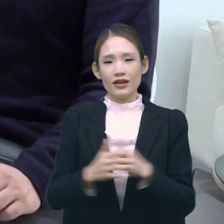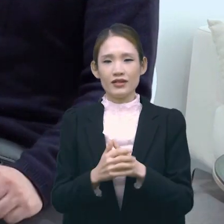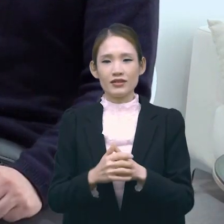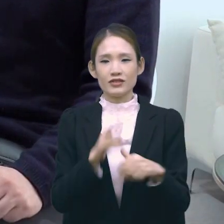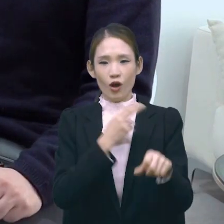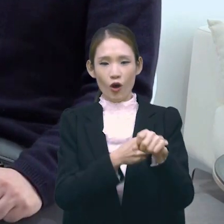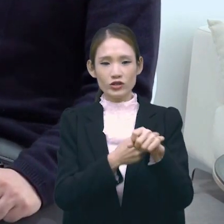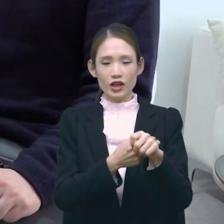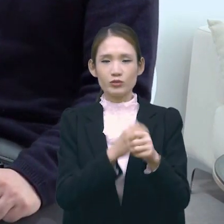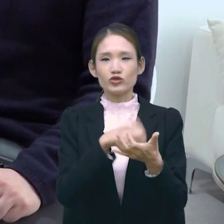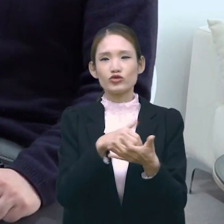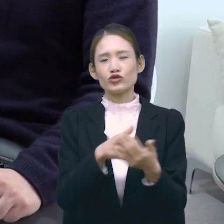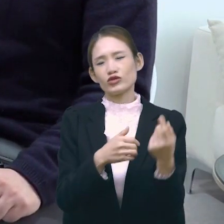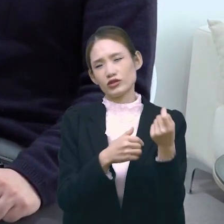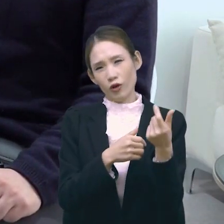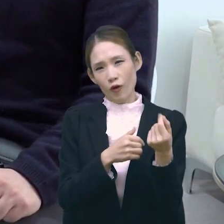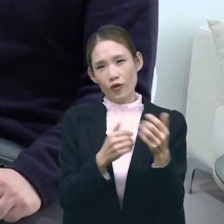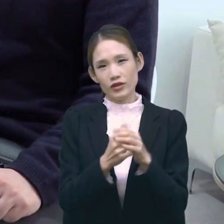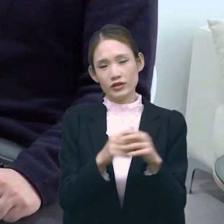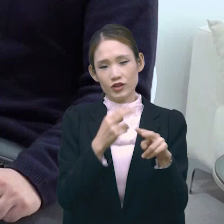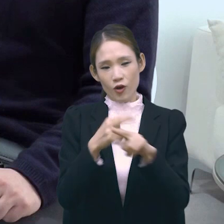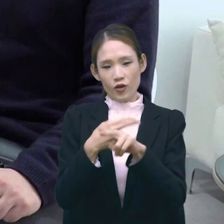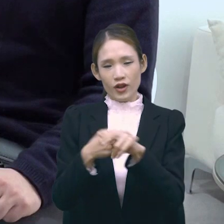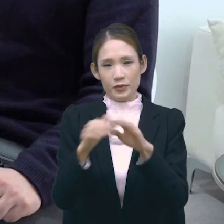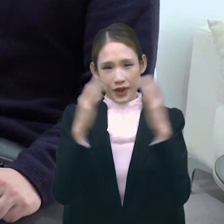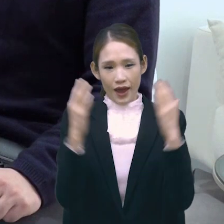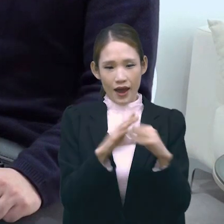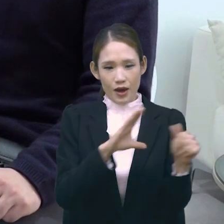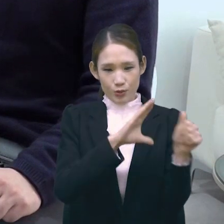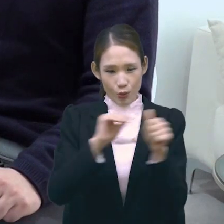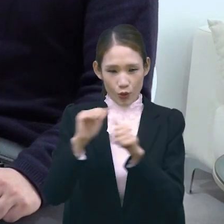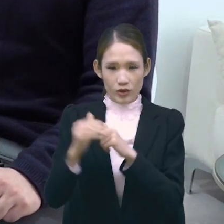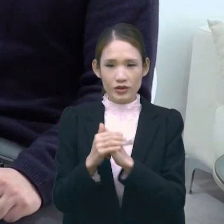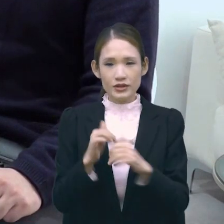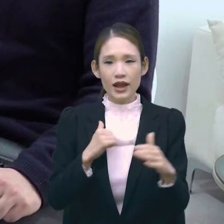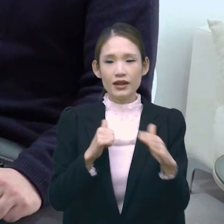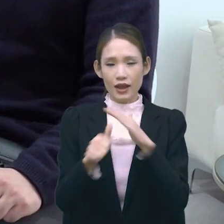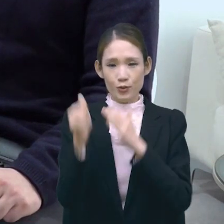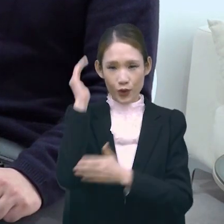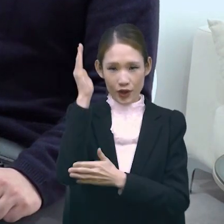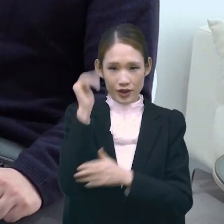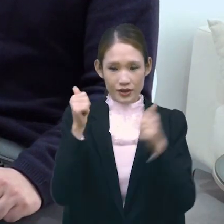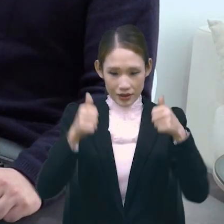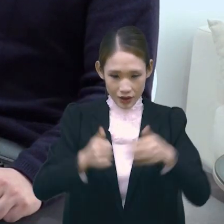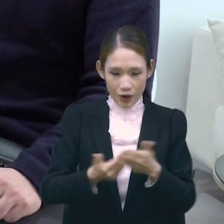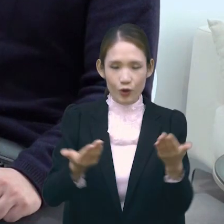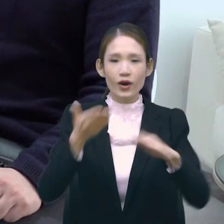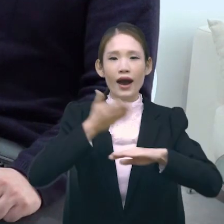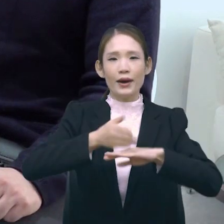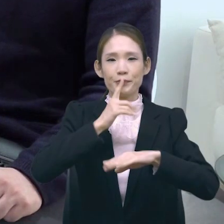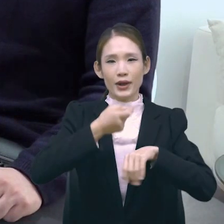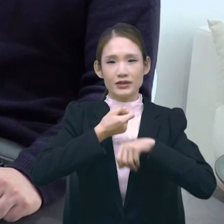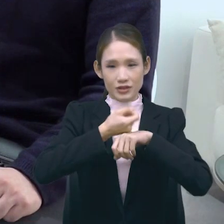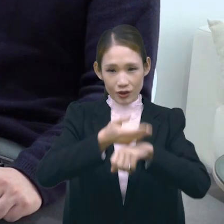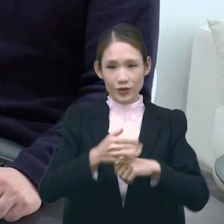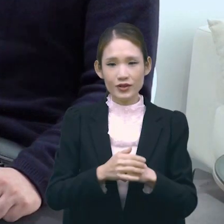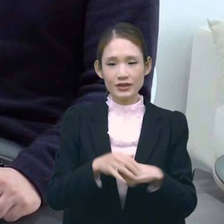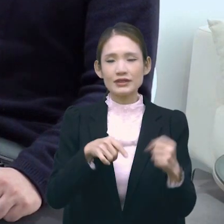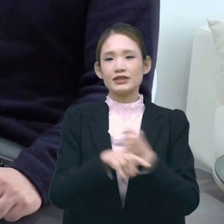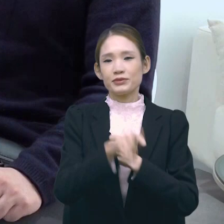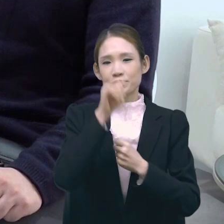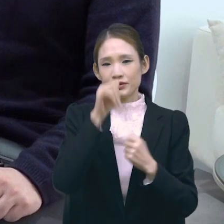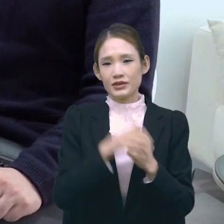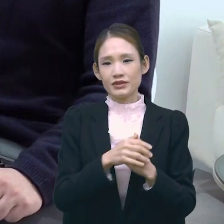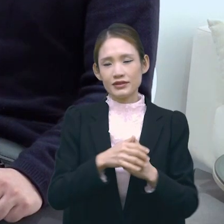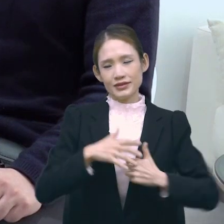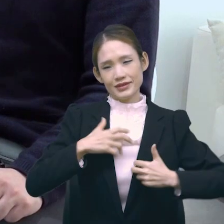또 적었으니까 네, 선생님들이 적었으니까 선생님들 다 모셔놓고 제가 대표로 인사드리고 함께 식사하면서 감사했다는 시간을 갖는 게